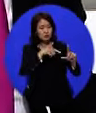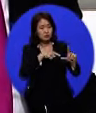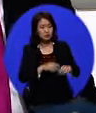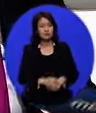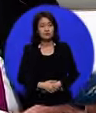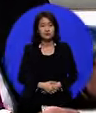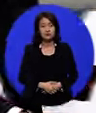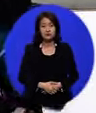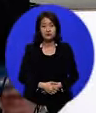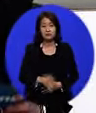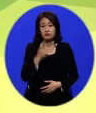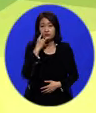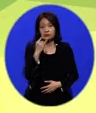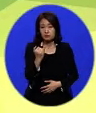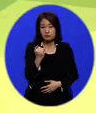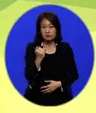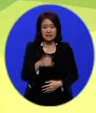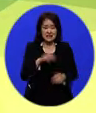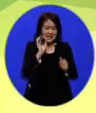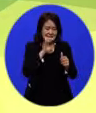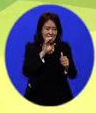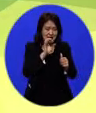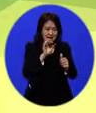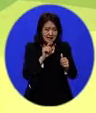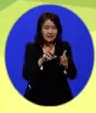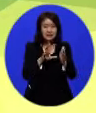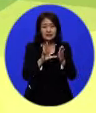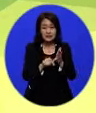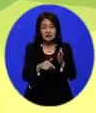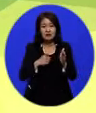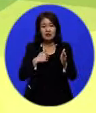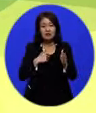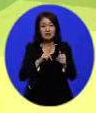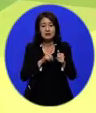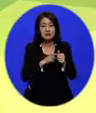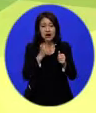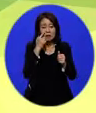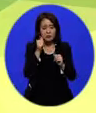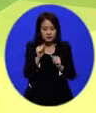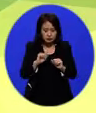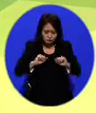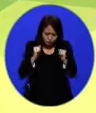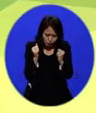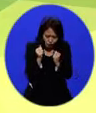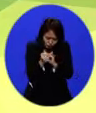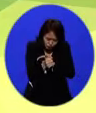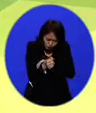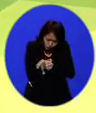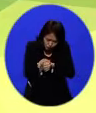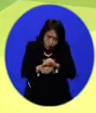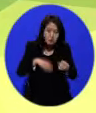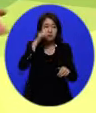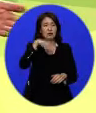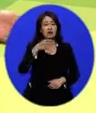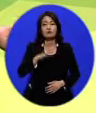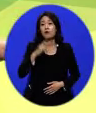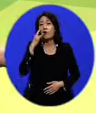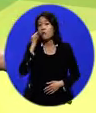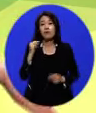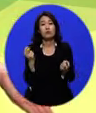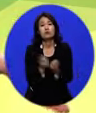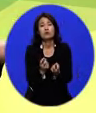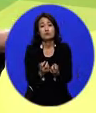네. 엄마가 바가지 막 긁을 때 작아지는 아버지의 모습을 본 거예요. 그래도 엄마도